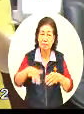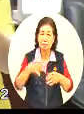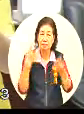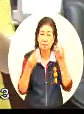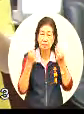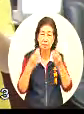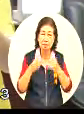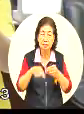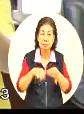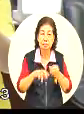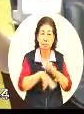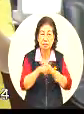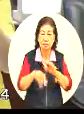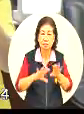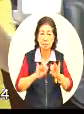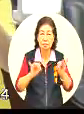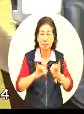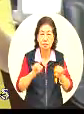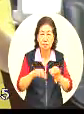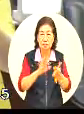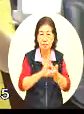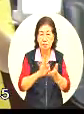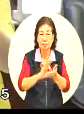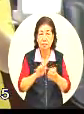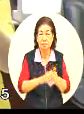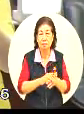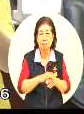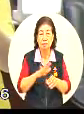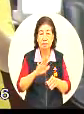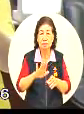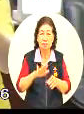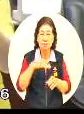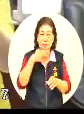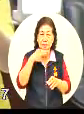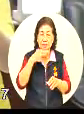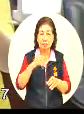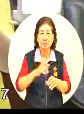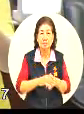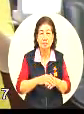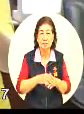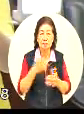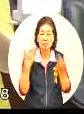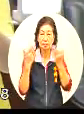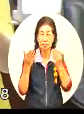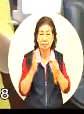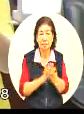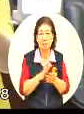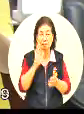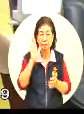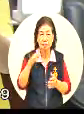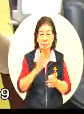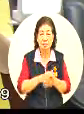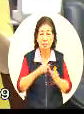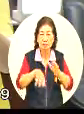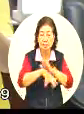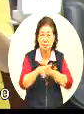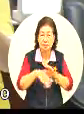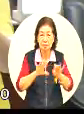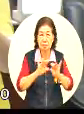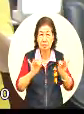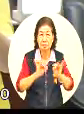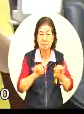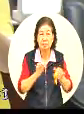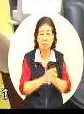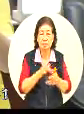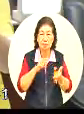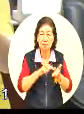空地的使用，我希望说等有厘清清楚后，然后这个空地如果要申请其他的